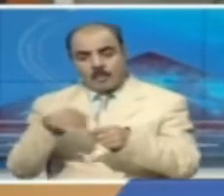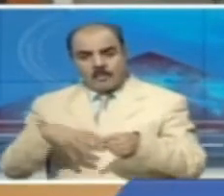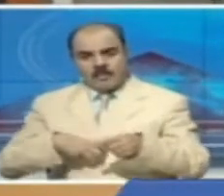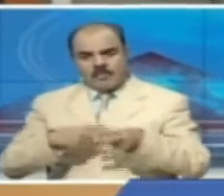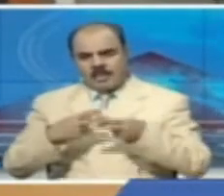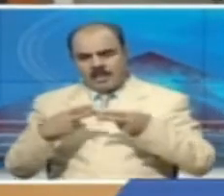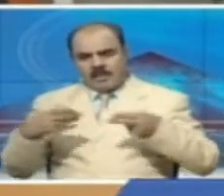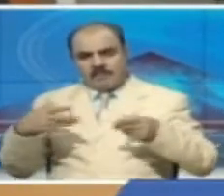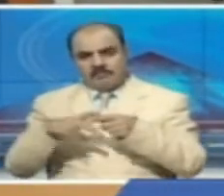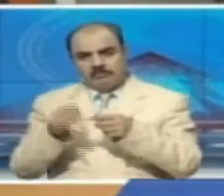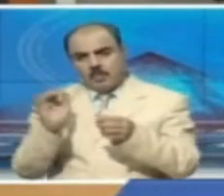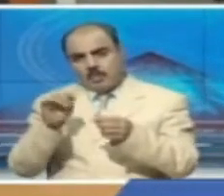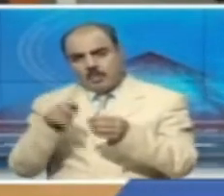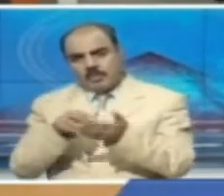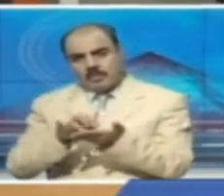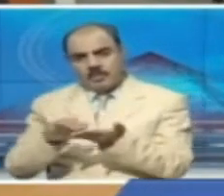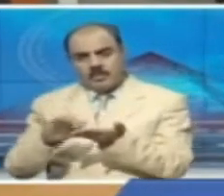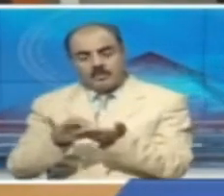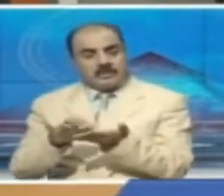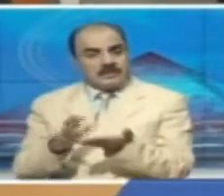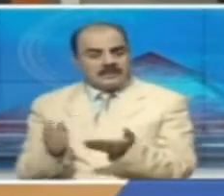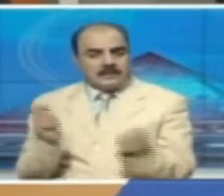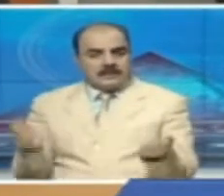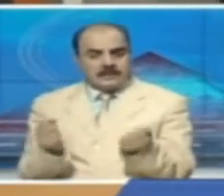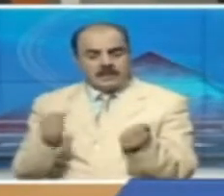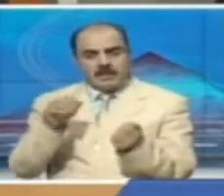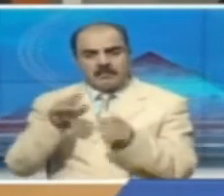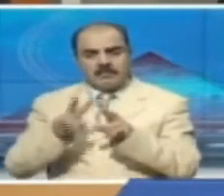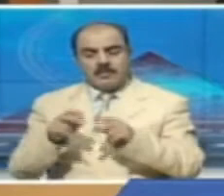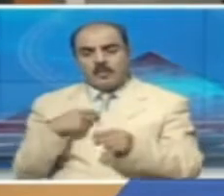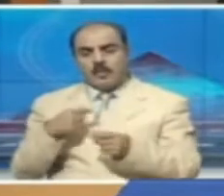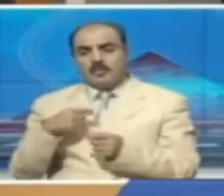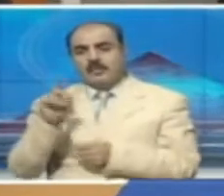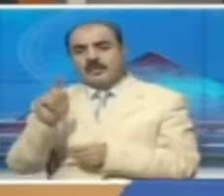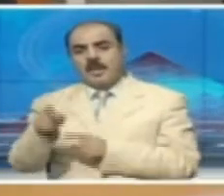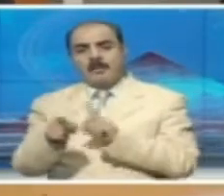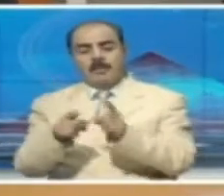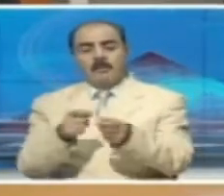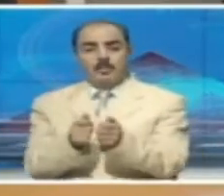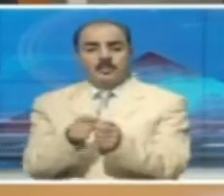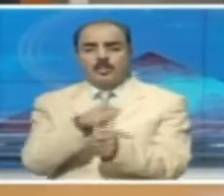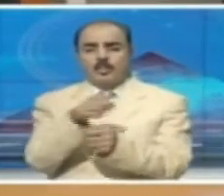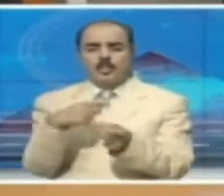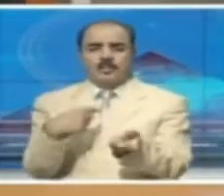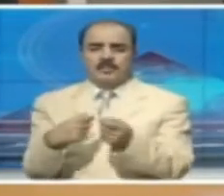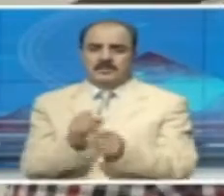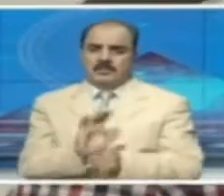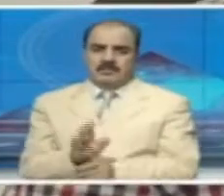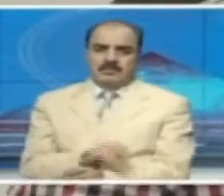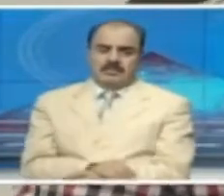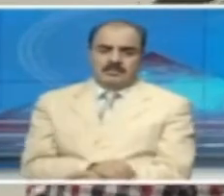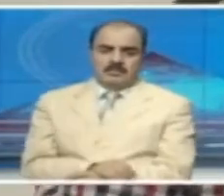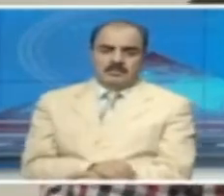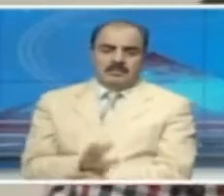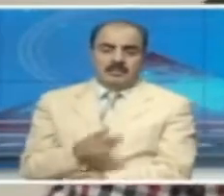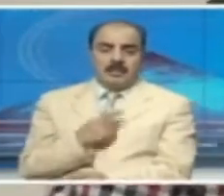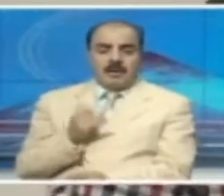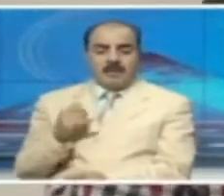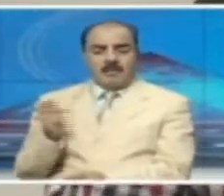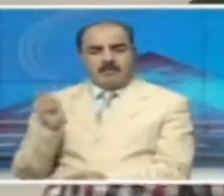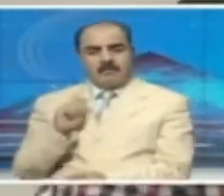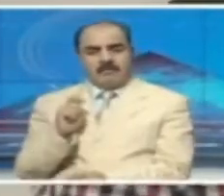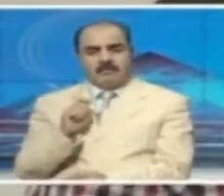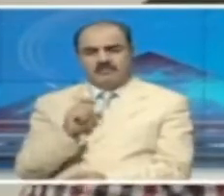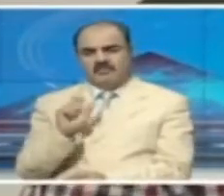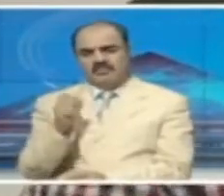ده وحدة كنترول أنا بستخدمها علشان أن أنا أتحكم في المكن، معظم المكن الحديث بقى معتمد عليها. قدمت في الهيئة العربية من حوالي